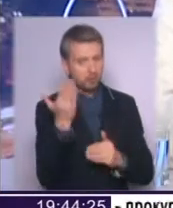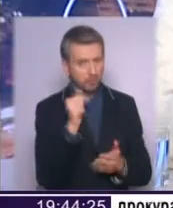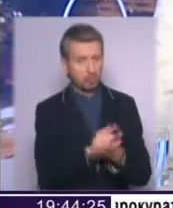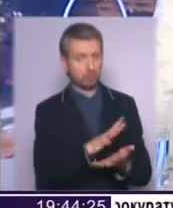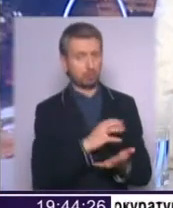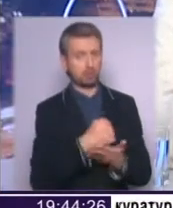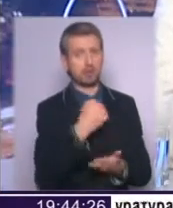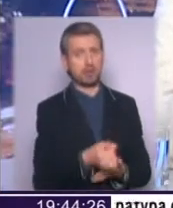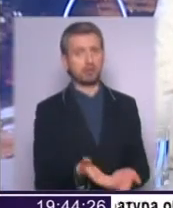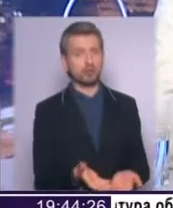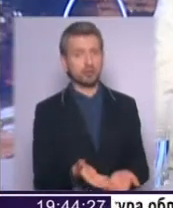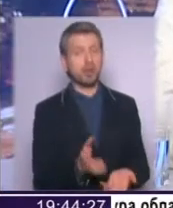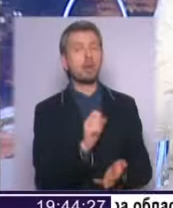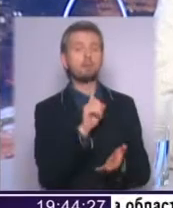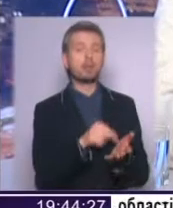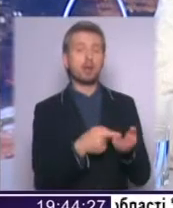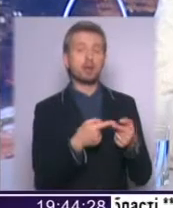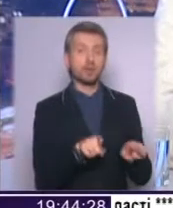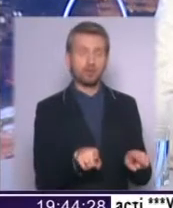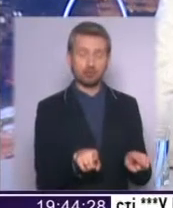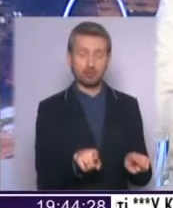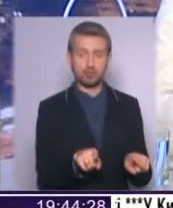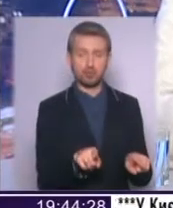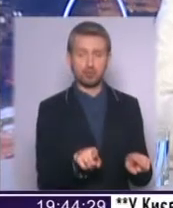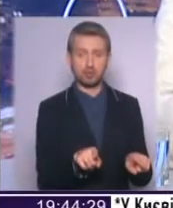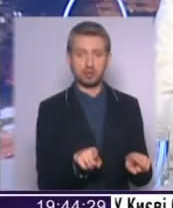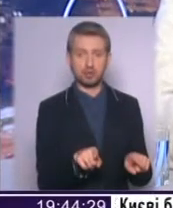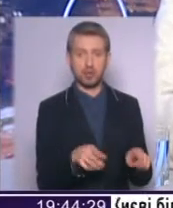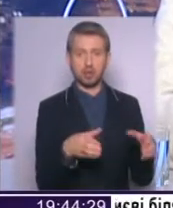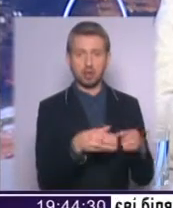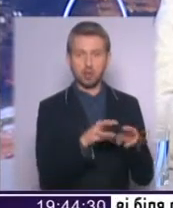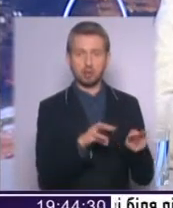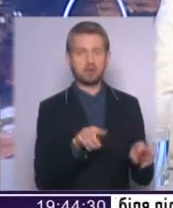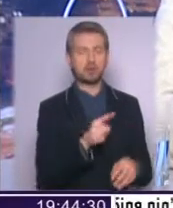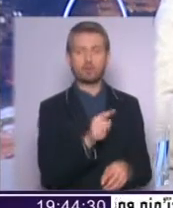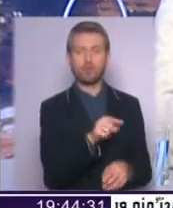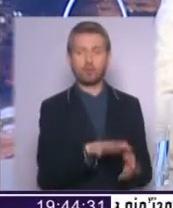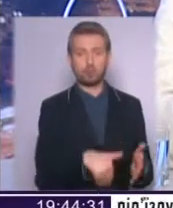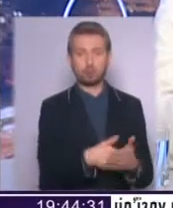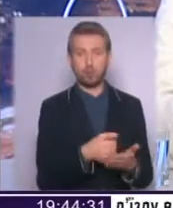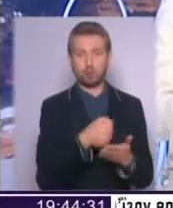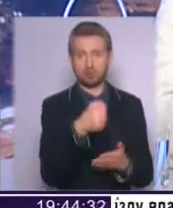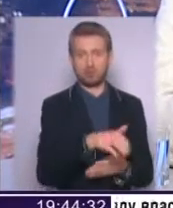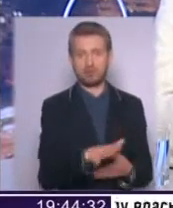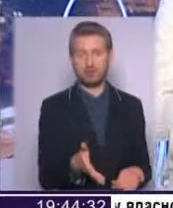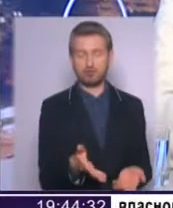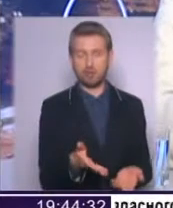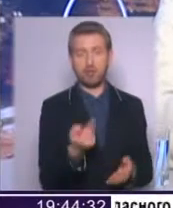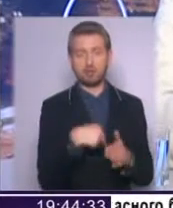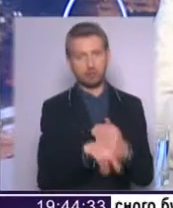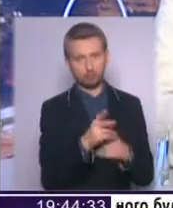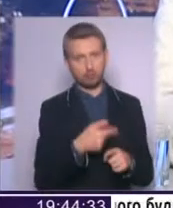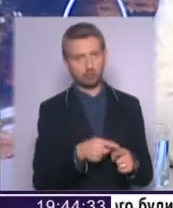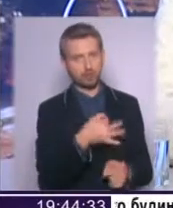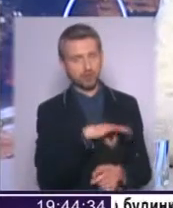призначені. Питання в іншому. Кабінету міністрів. Чому вони дотепер не призначені? Значить, комусь це